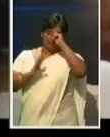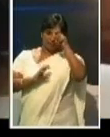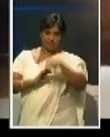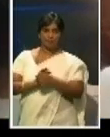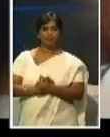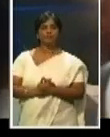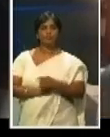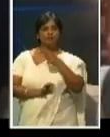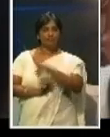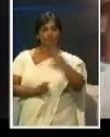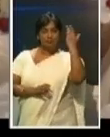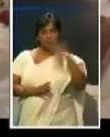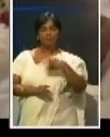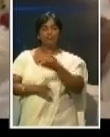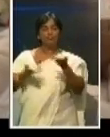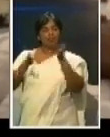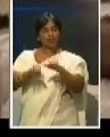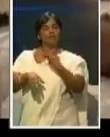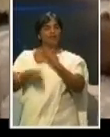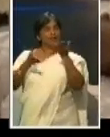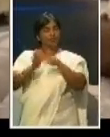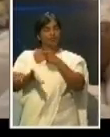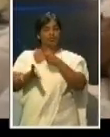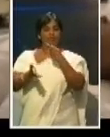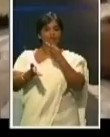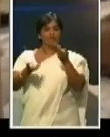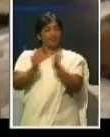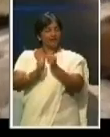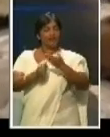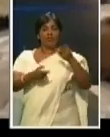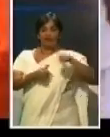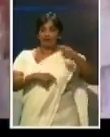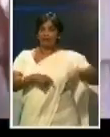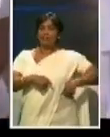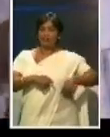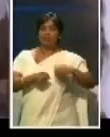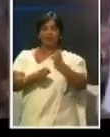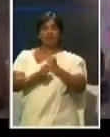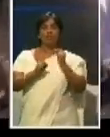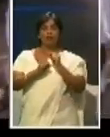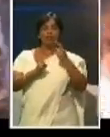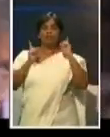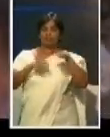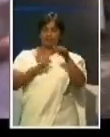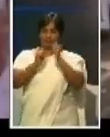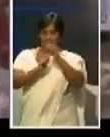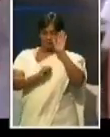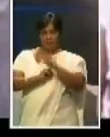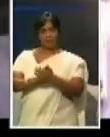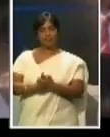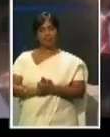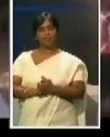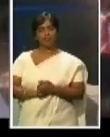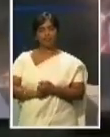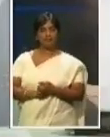මහතායි. එතුමාගේ දේහය පිළිබඳ අවසන් කටයුතු ලබන සෙනසුරාදා රාජ අනුග්‍රහයෙන් ගම්පොළ දොළුව ක්‍රීඩාංගණයේදී සිදු කිරීමට